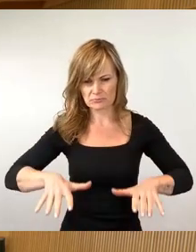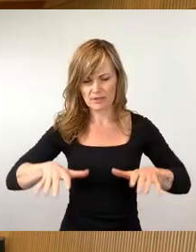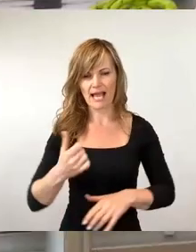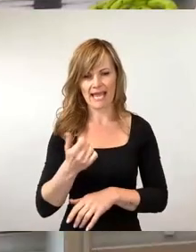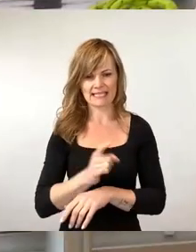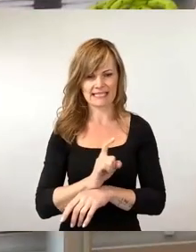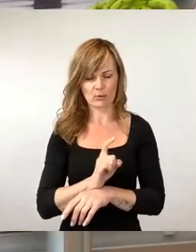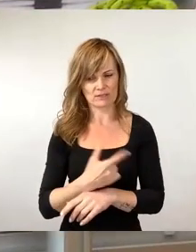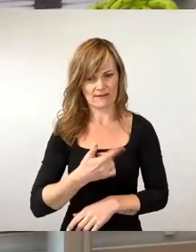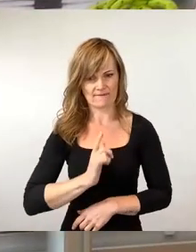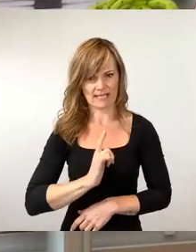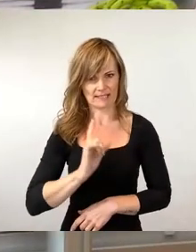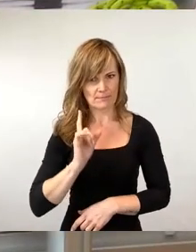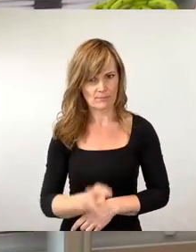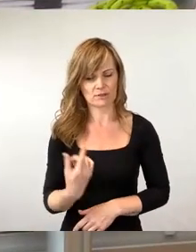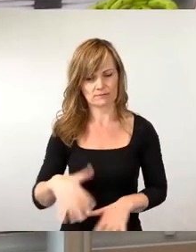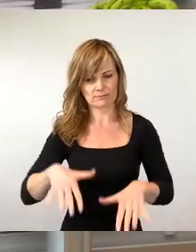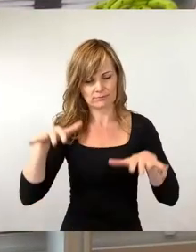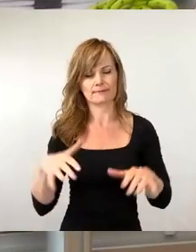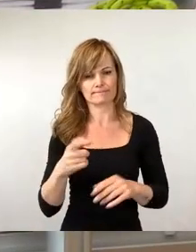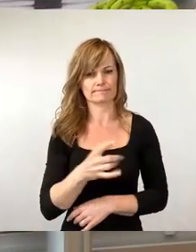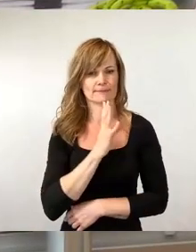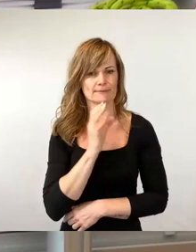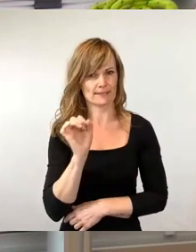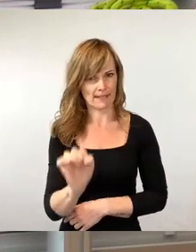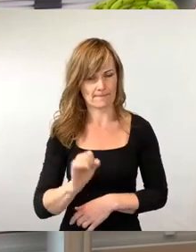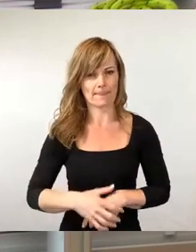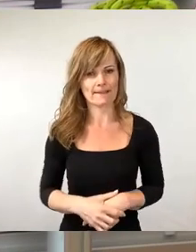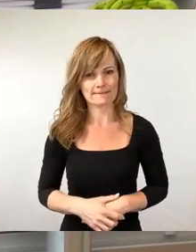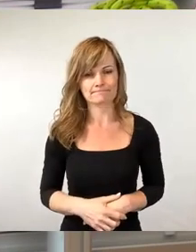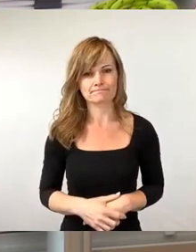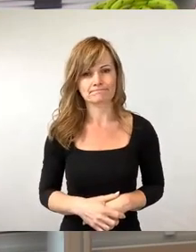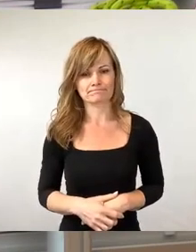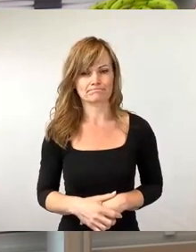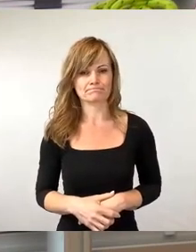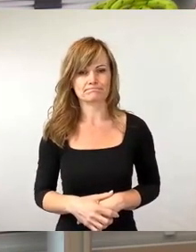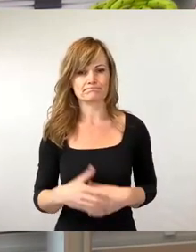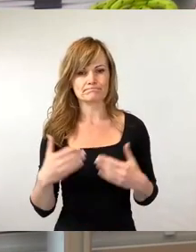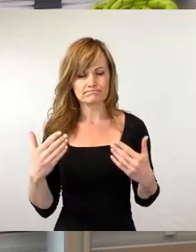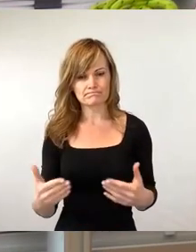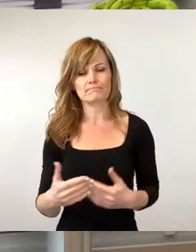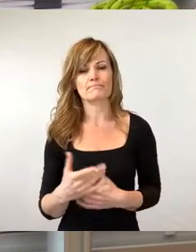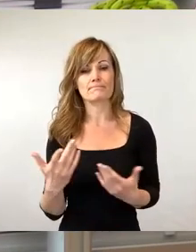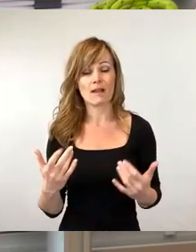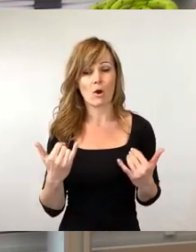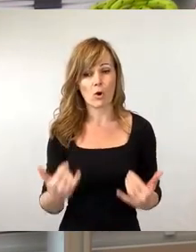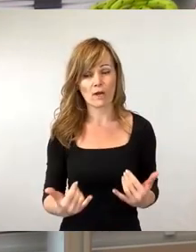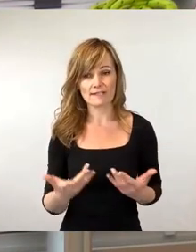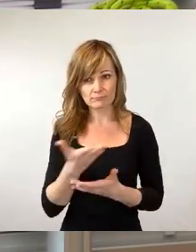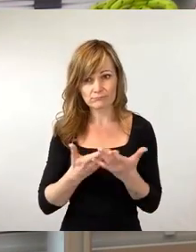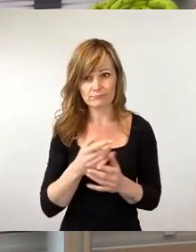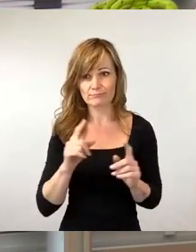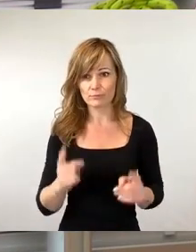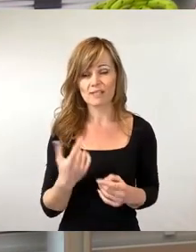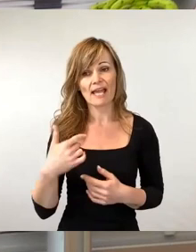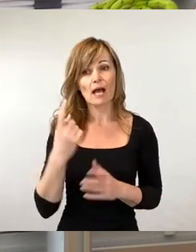lassen. Ich denke, eine kleine Vorlage hätte man zumindest vorher denken können, die wir heute hier behandeln müssen. Und Herr Oberbürgermeister, ich widerspreche Ihnen